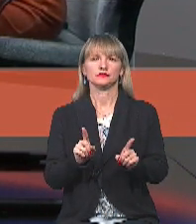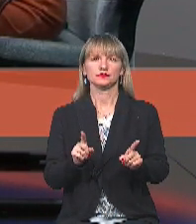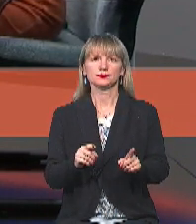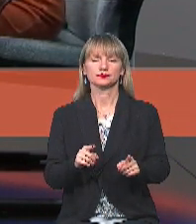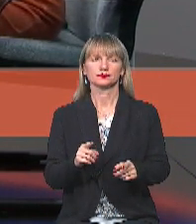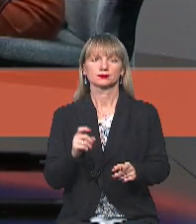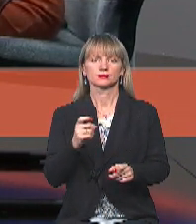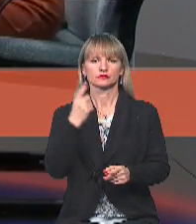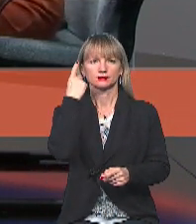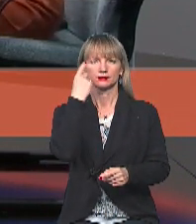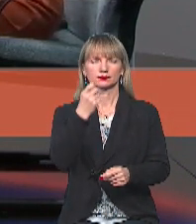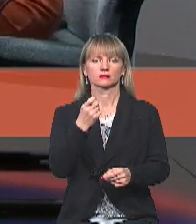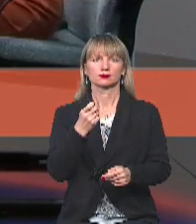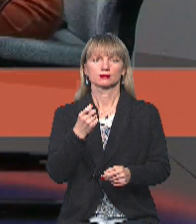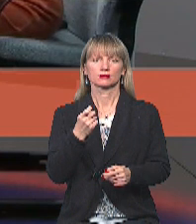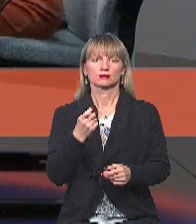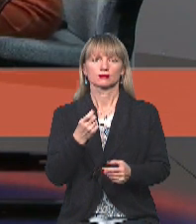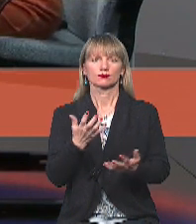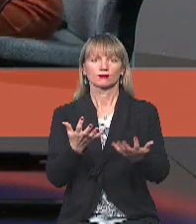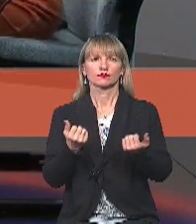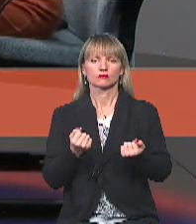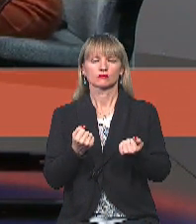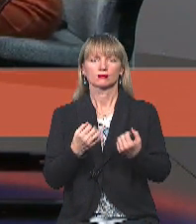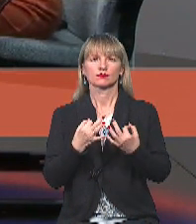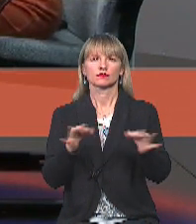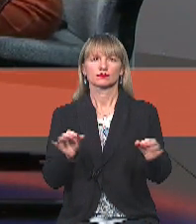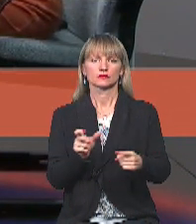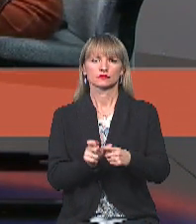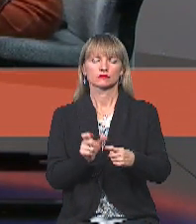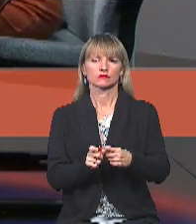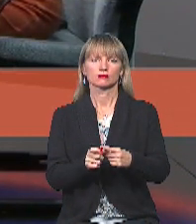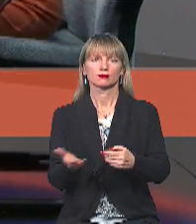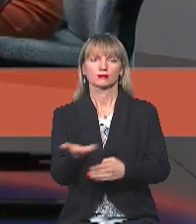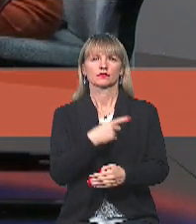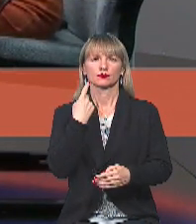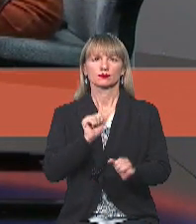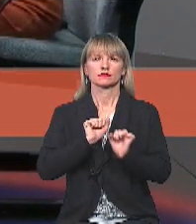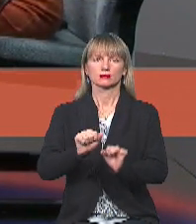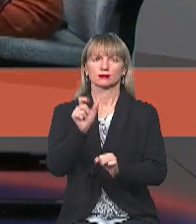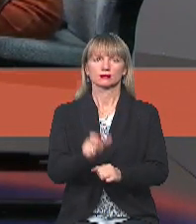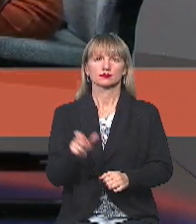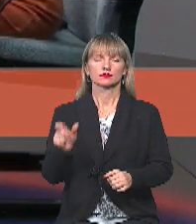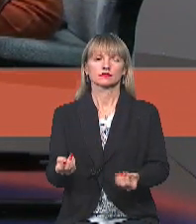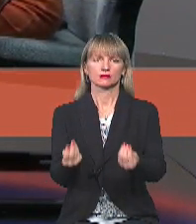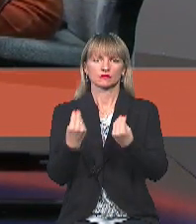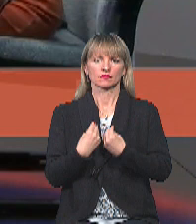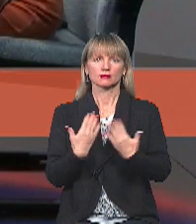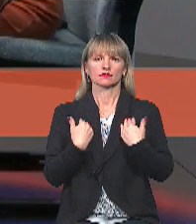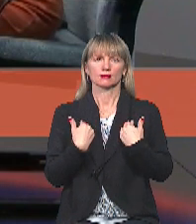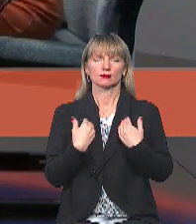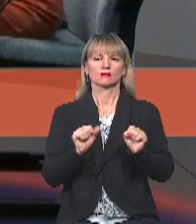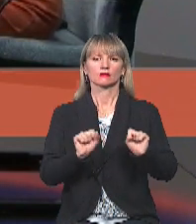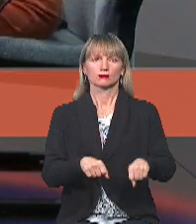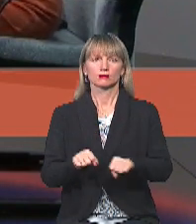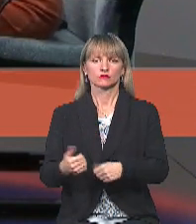в інформаційному, давайте візьмемо простір слова. От ми говоримо, захисники дали нам